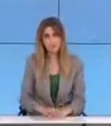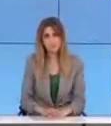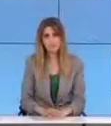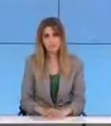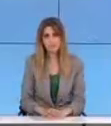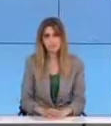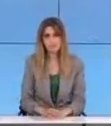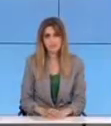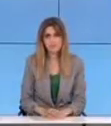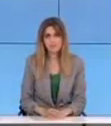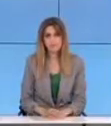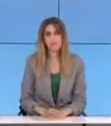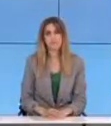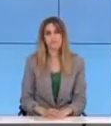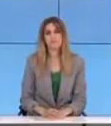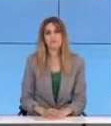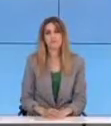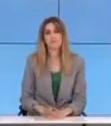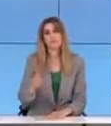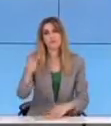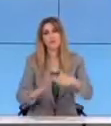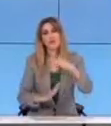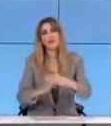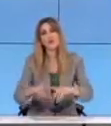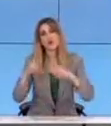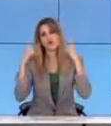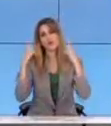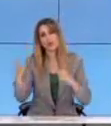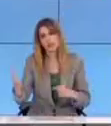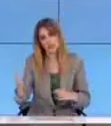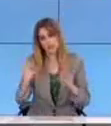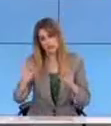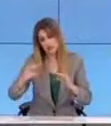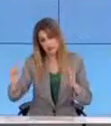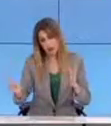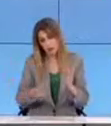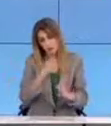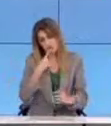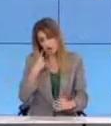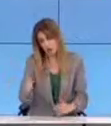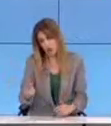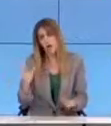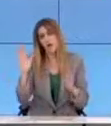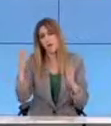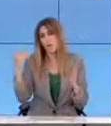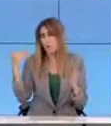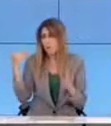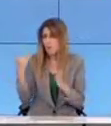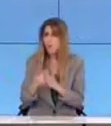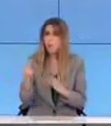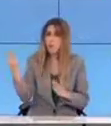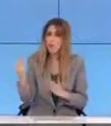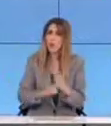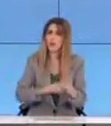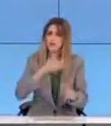Πρόεδρε, αρκετό καιρό το αναφέρει, στο θέμα της φορολογίας. Είσαστε πλέον σε θέση και